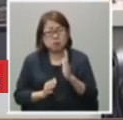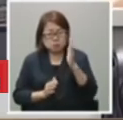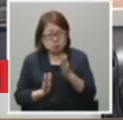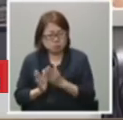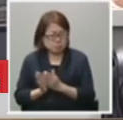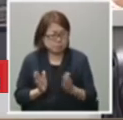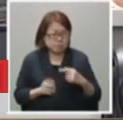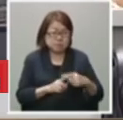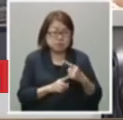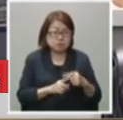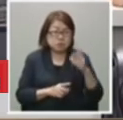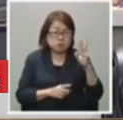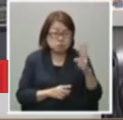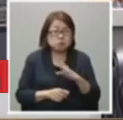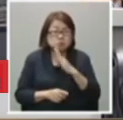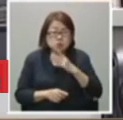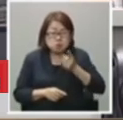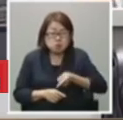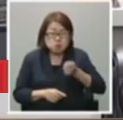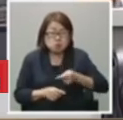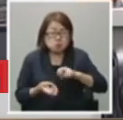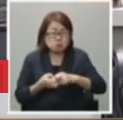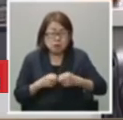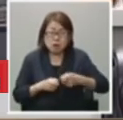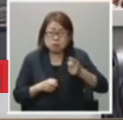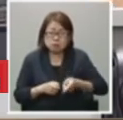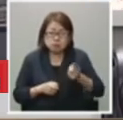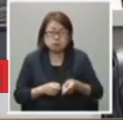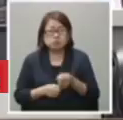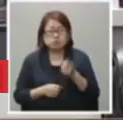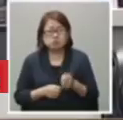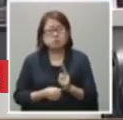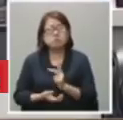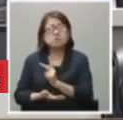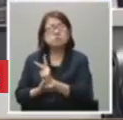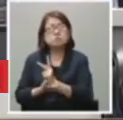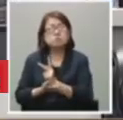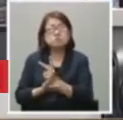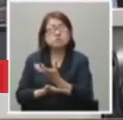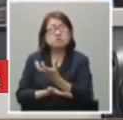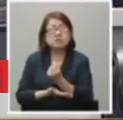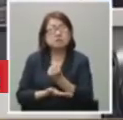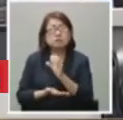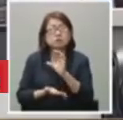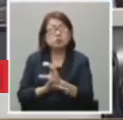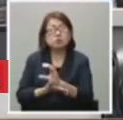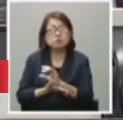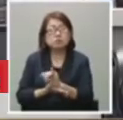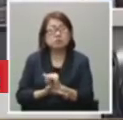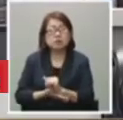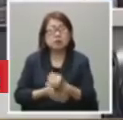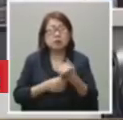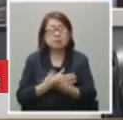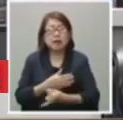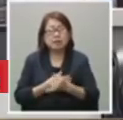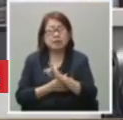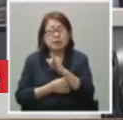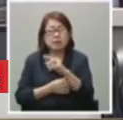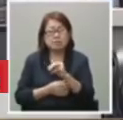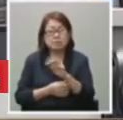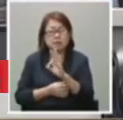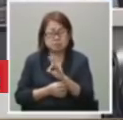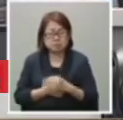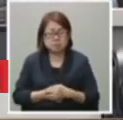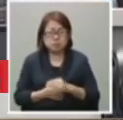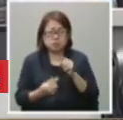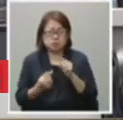ถ้าประเทศไทยมีปัญหาอีกเราต้องเข้าไปขอกู้หนี้ยืมสินจากกองทุนการเงินระหว่างประเทศเป็นเรื่องที่พี่น้องประเทศ